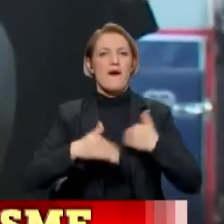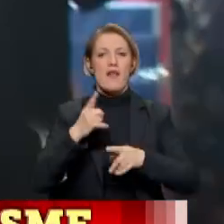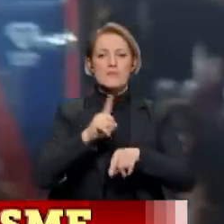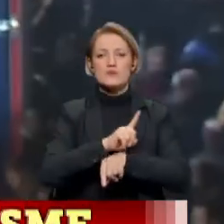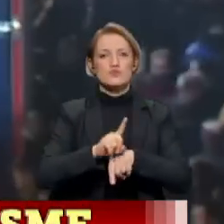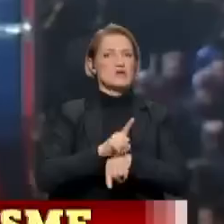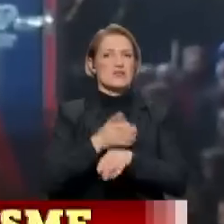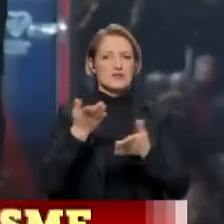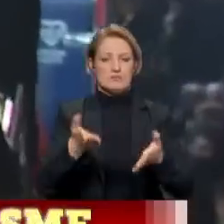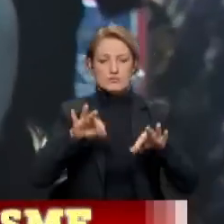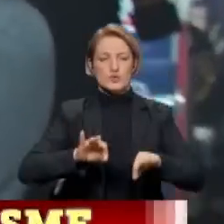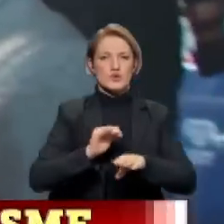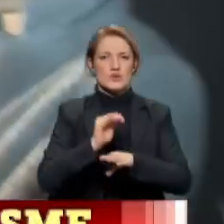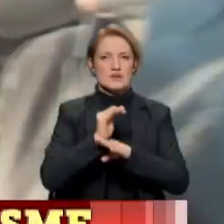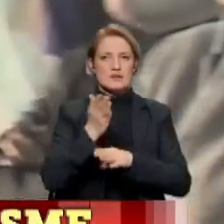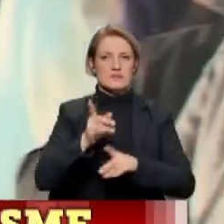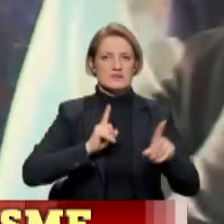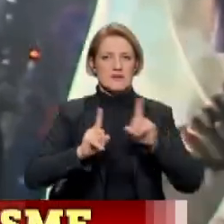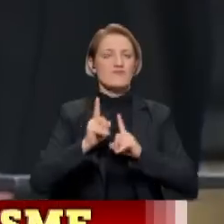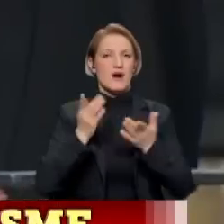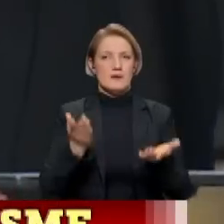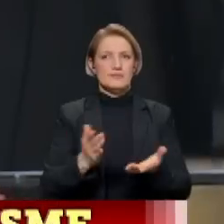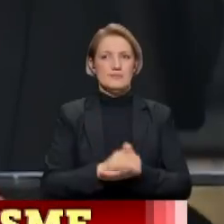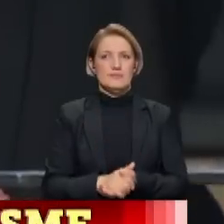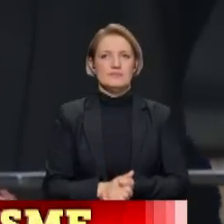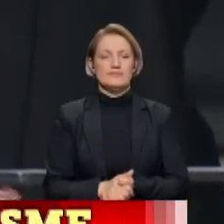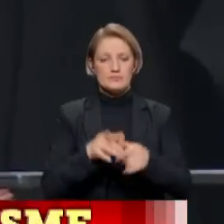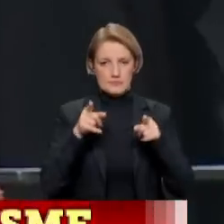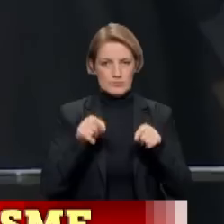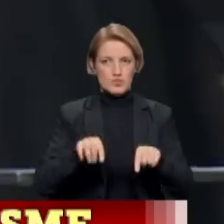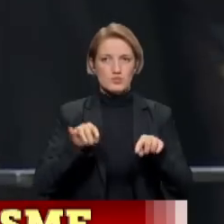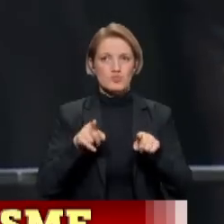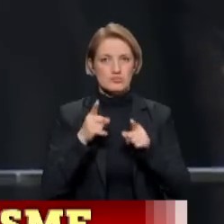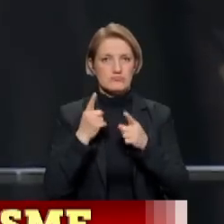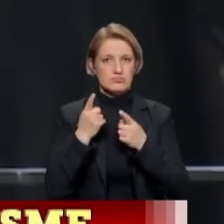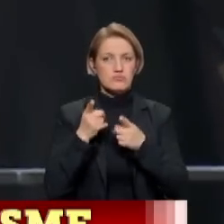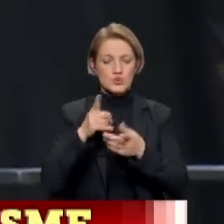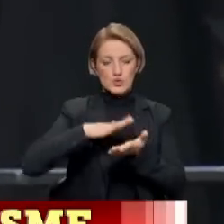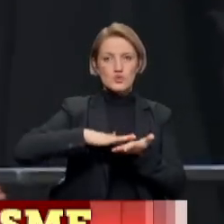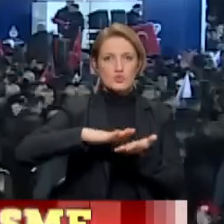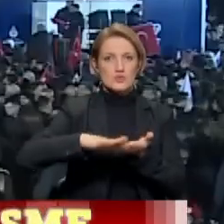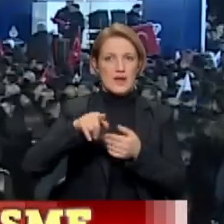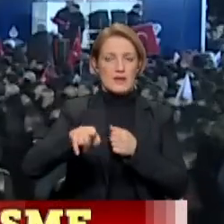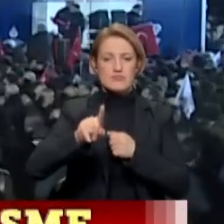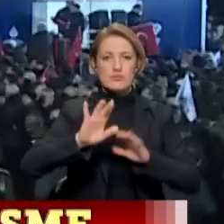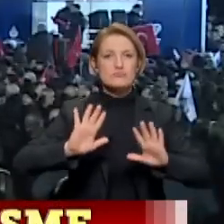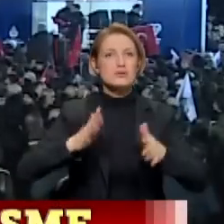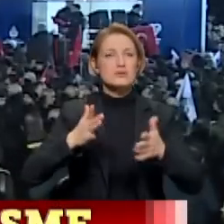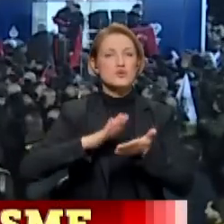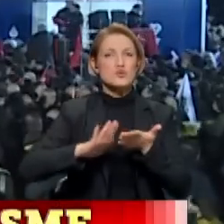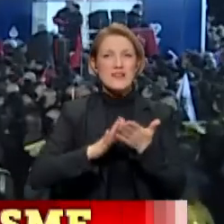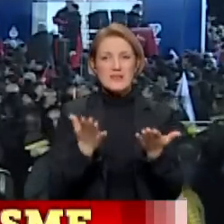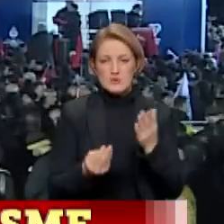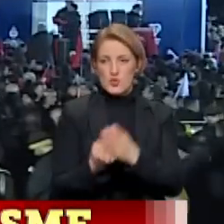bir süreçtir bugün yaşadığımız dava. Bu düzeni, bu bozuk